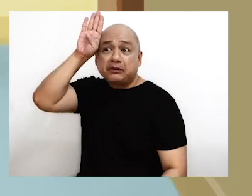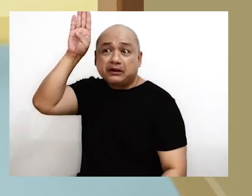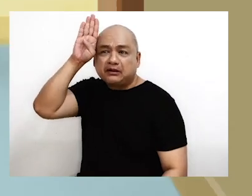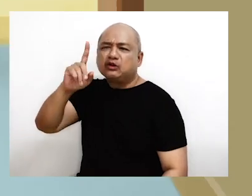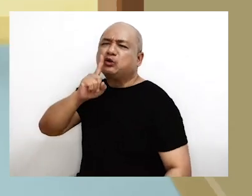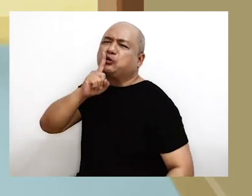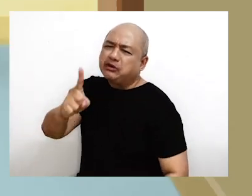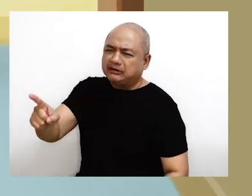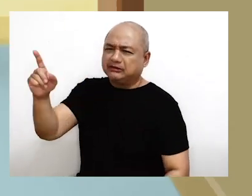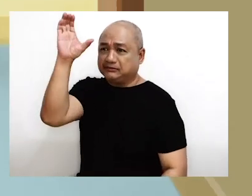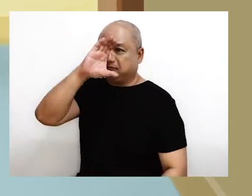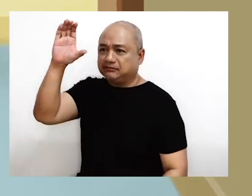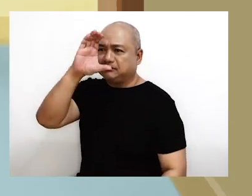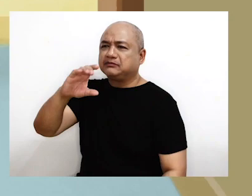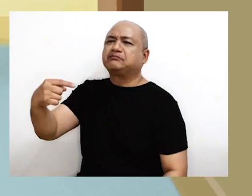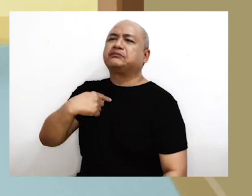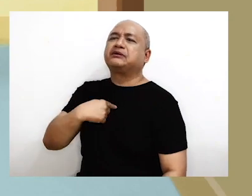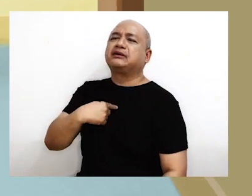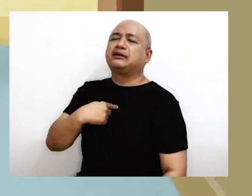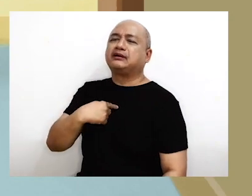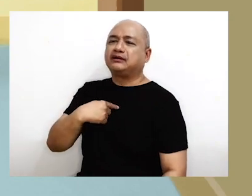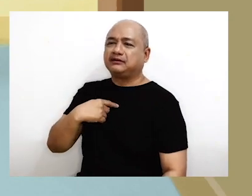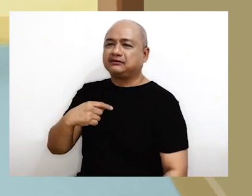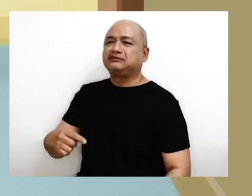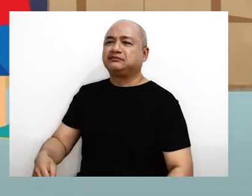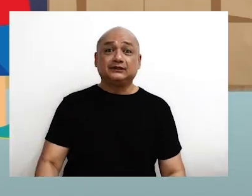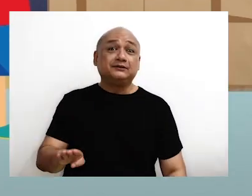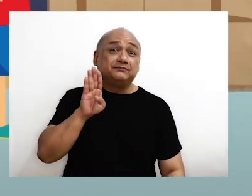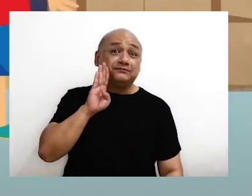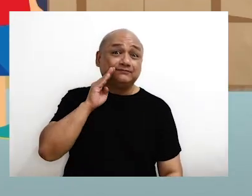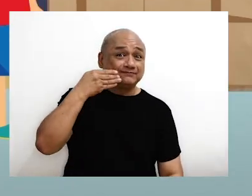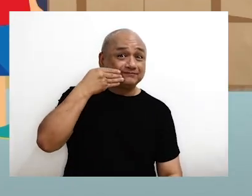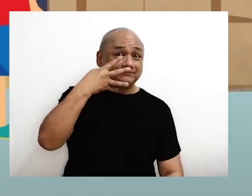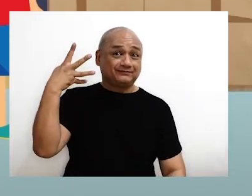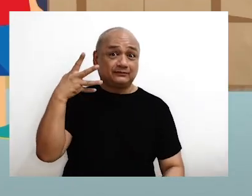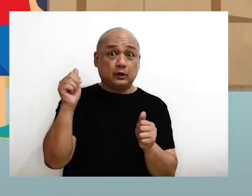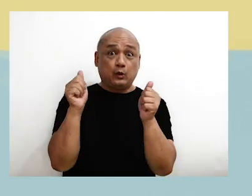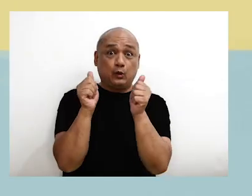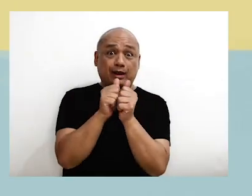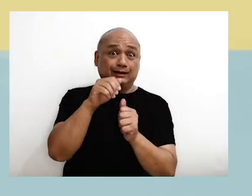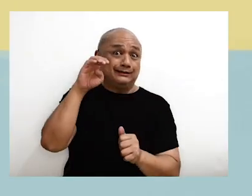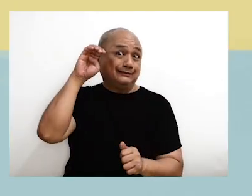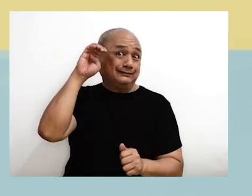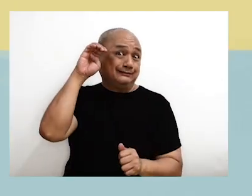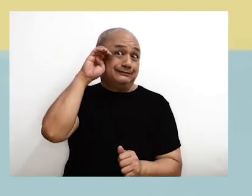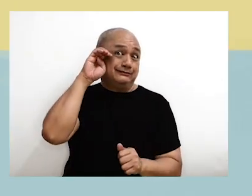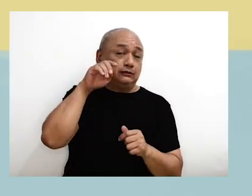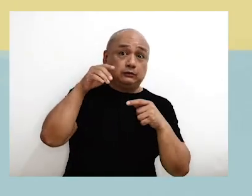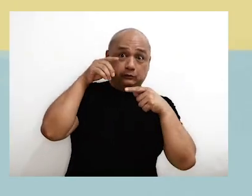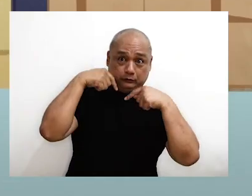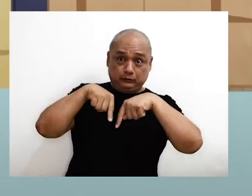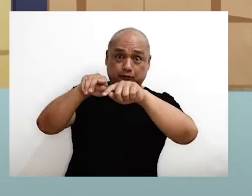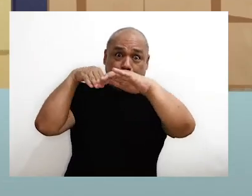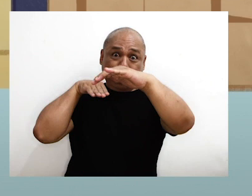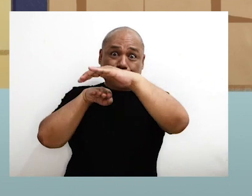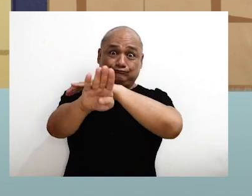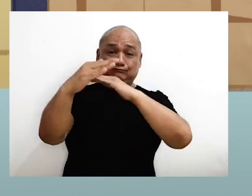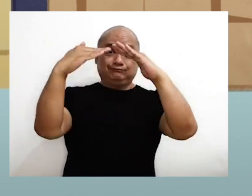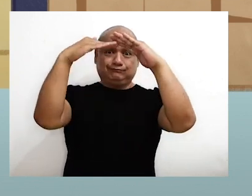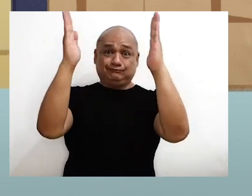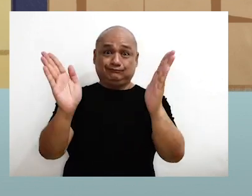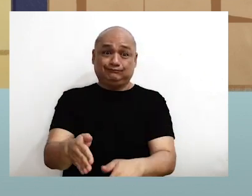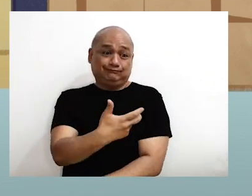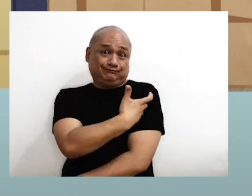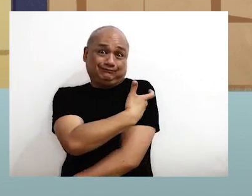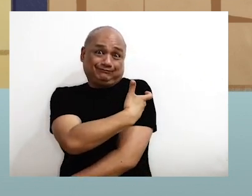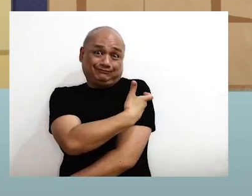Biko. Kasama sina Betty at Bikbik, bumalik si Biko sa barangay hall.